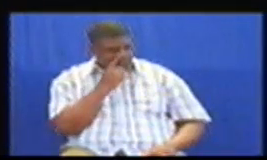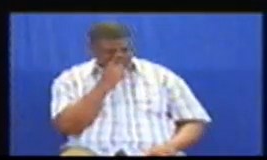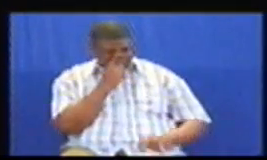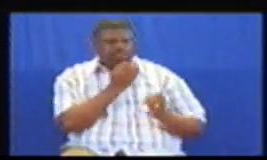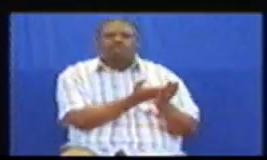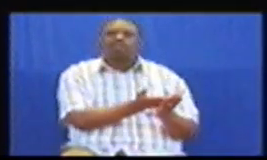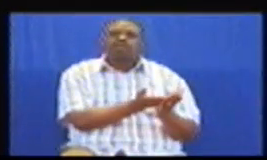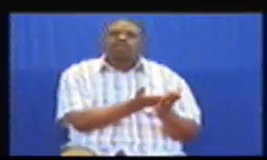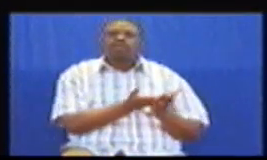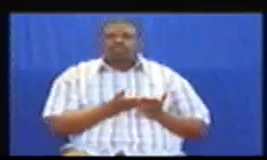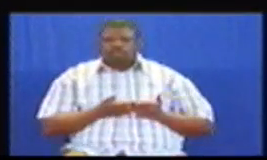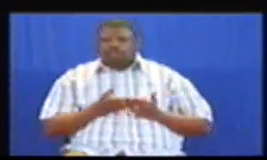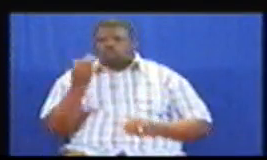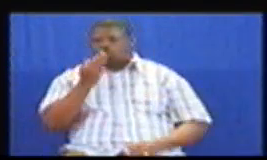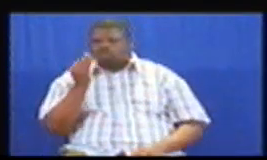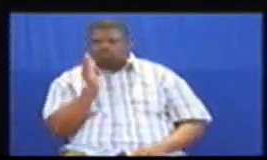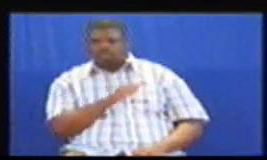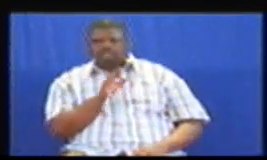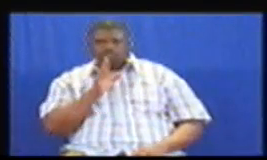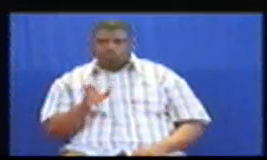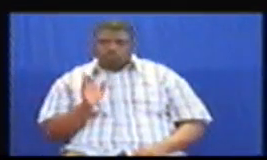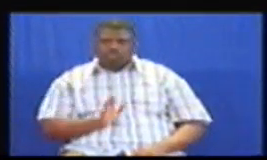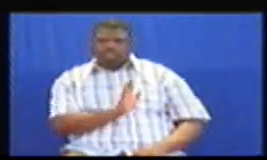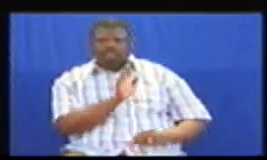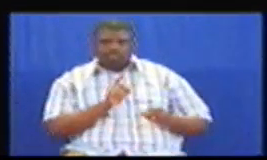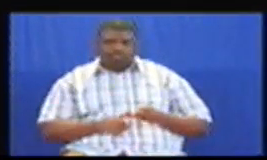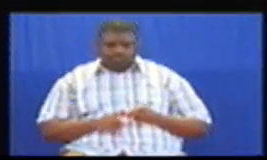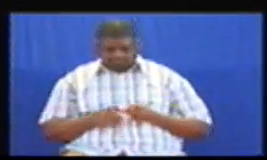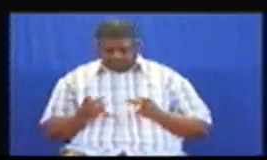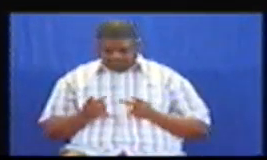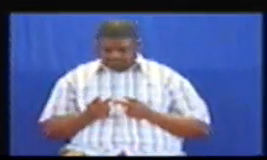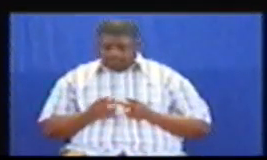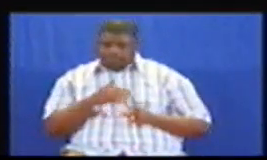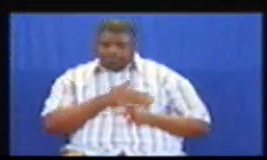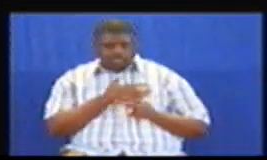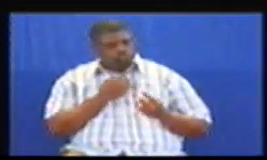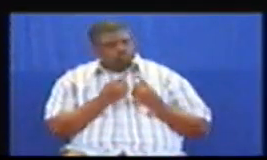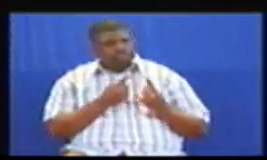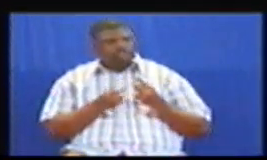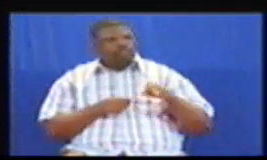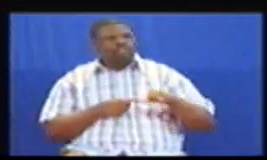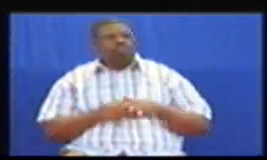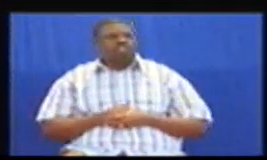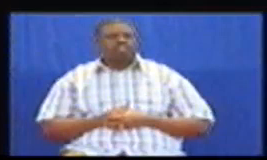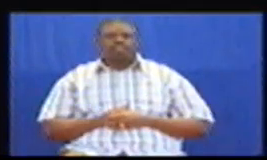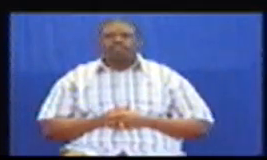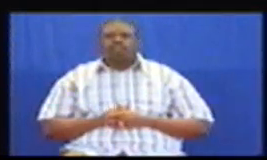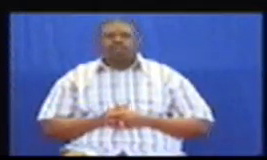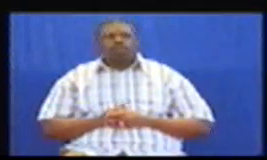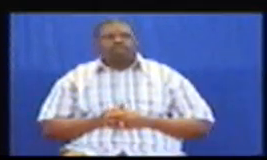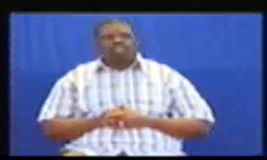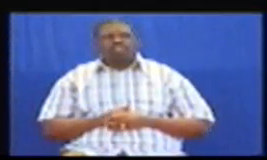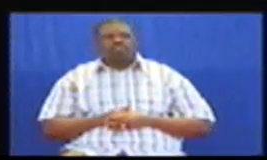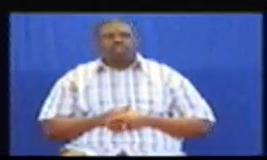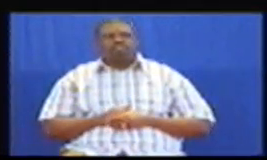inawasilisha hotuba yake na hoja yake. Lakini hata hivyo nilipenda tu kusema kwa ujumla, Mheshimiwa Speaker,